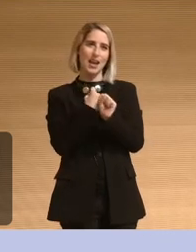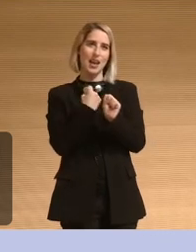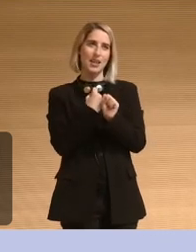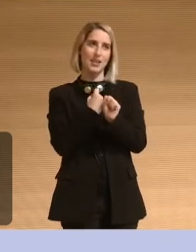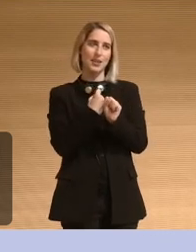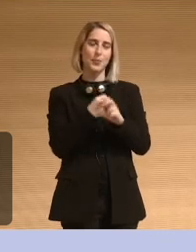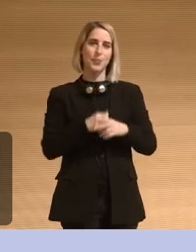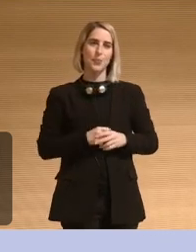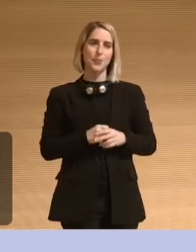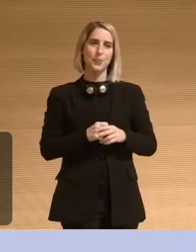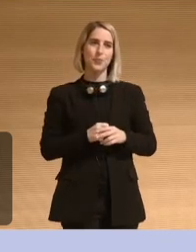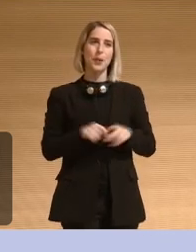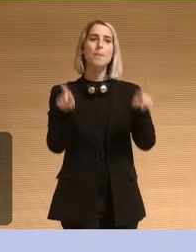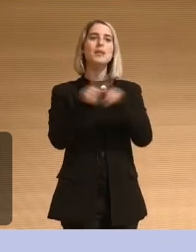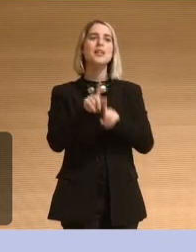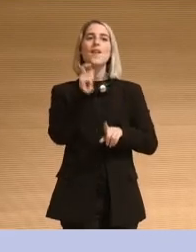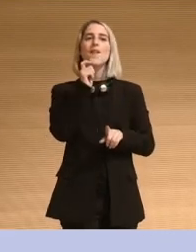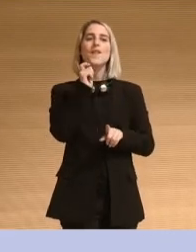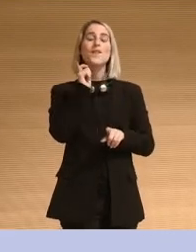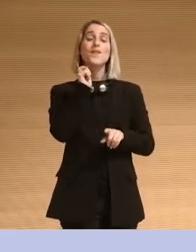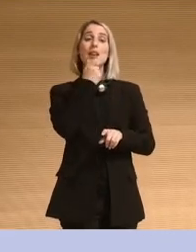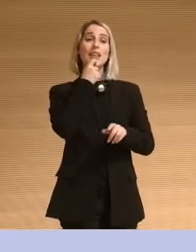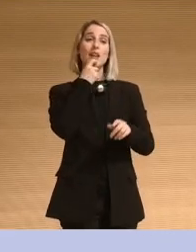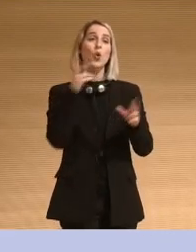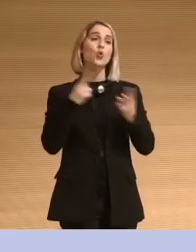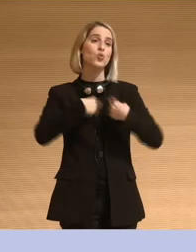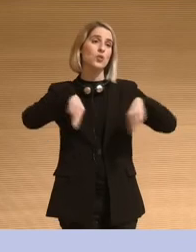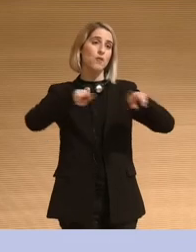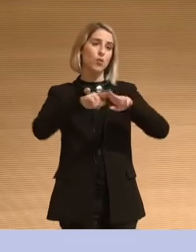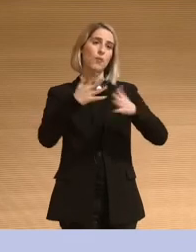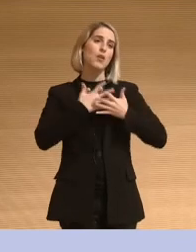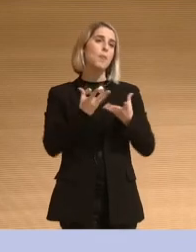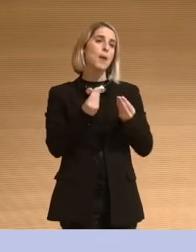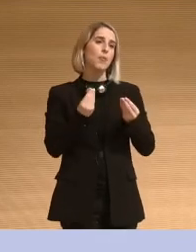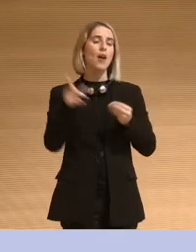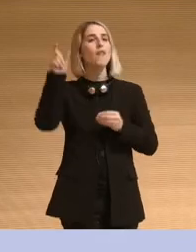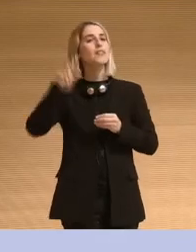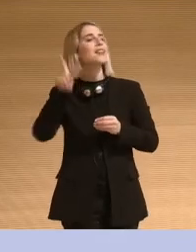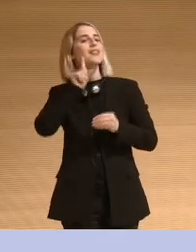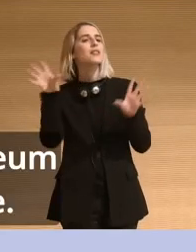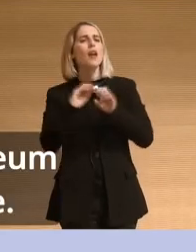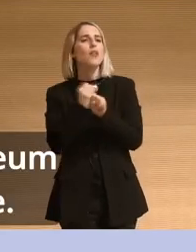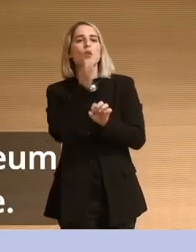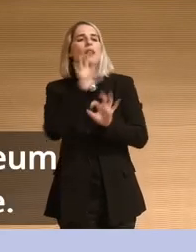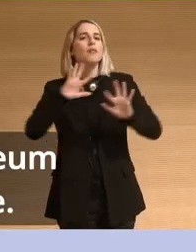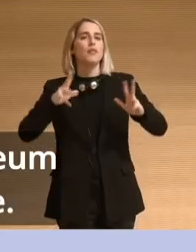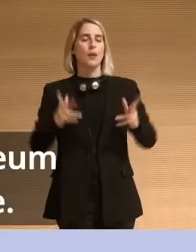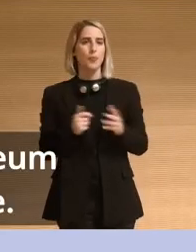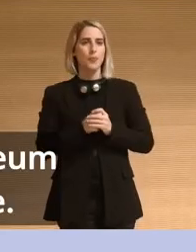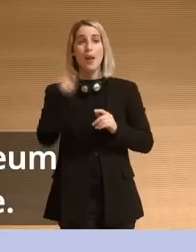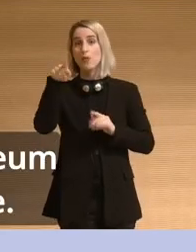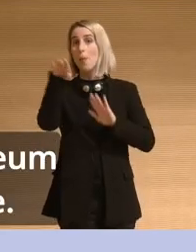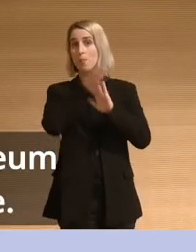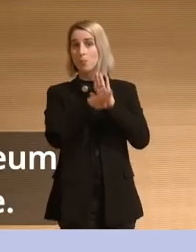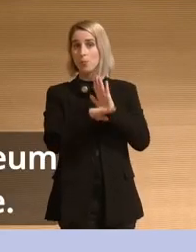μαζί με και το Βρετανικό Συμβούλιο και τόσους άλλους που τους ευχαριστούμε πάρα πολύ. Η συνάδελφος σημειώνει τα εξής. Αυτό το πρόγραμμα έδωσε